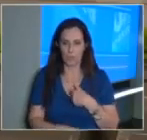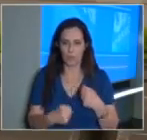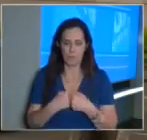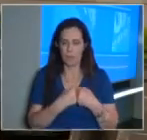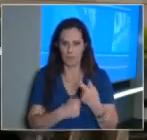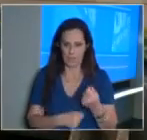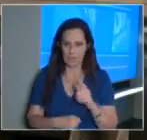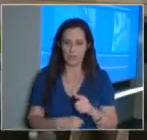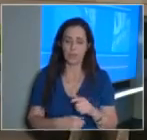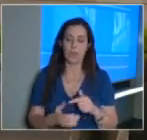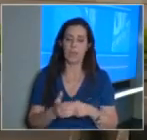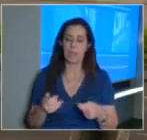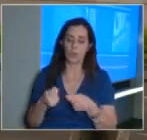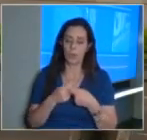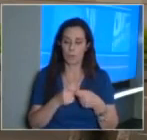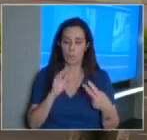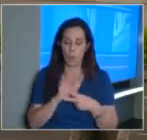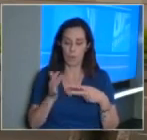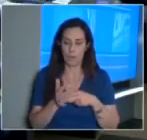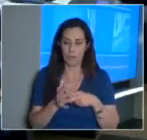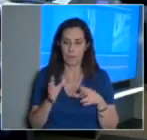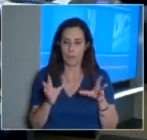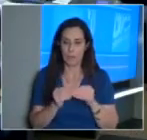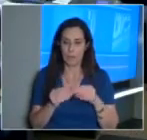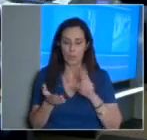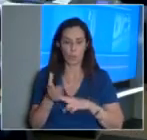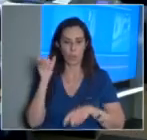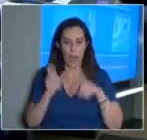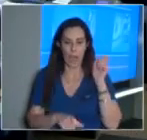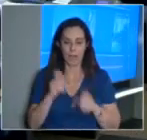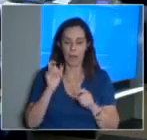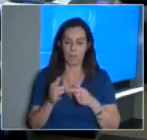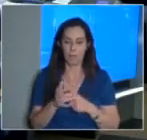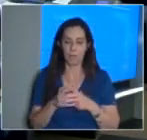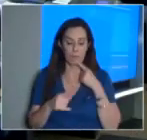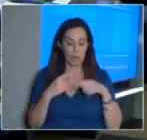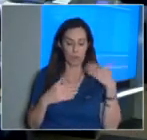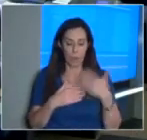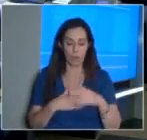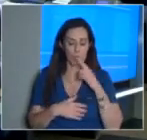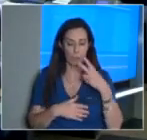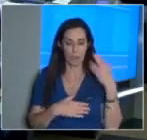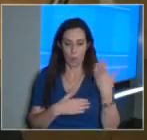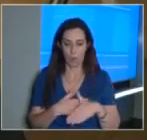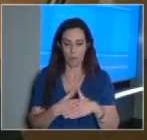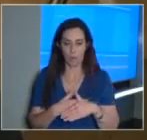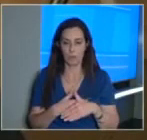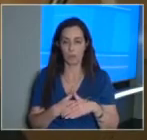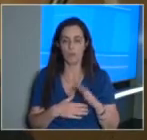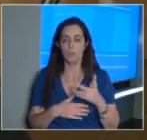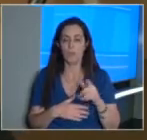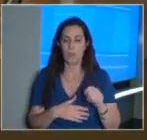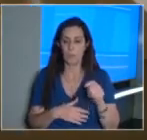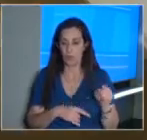מעבר כספים לארגונים פוליטיים תחת הכותרת של זכויות האדם, בשנה האחרונה או שנתיים האחרונים, הפרלמנט